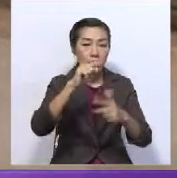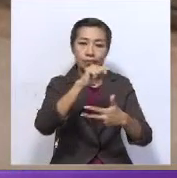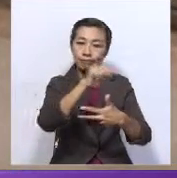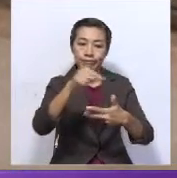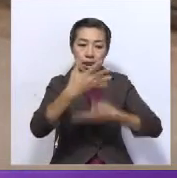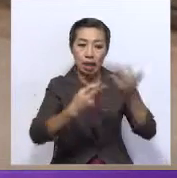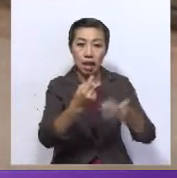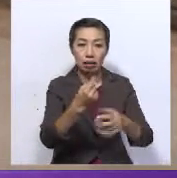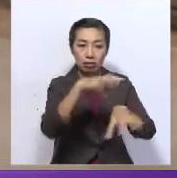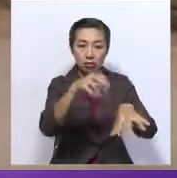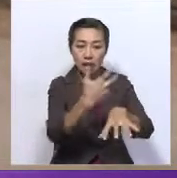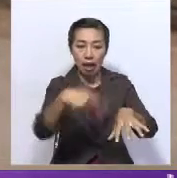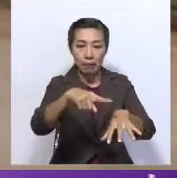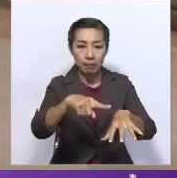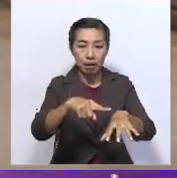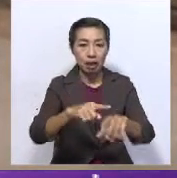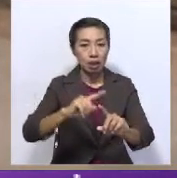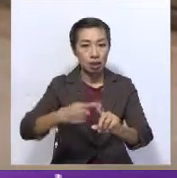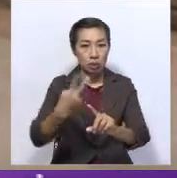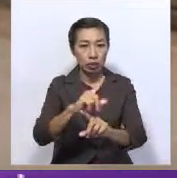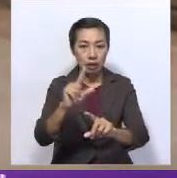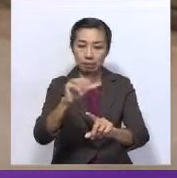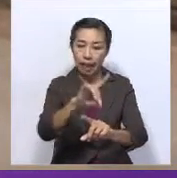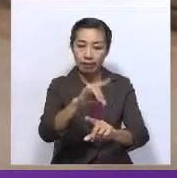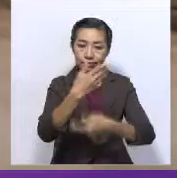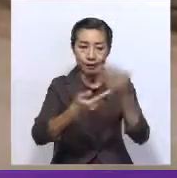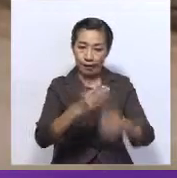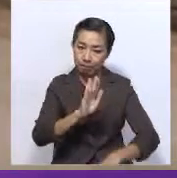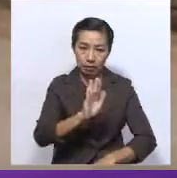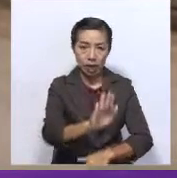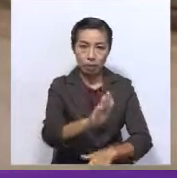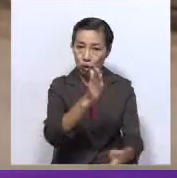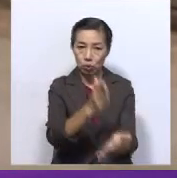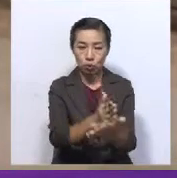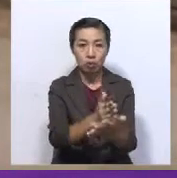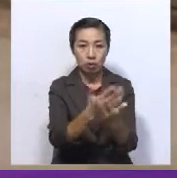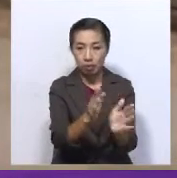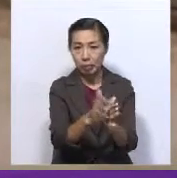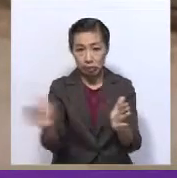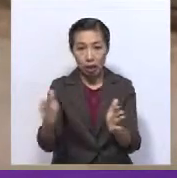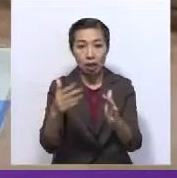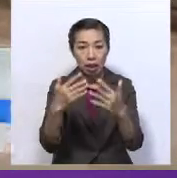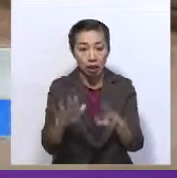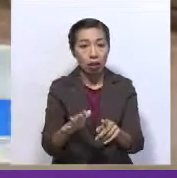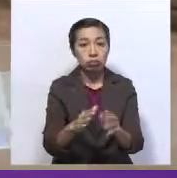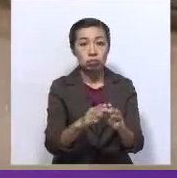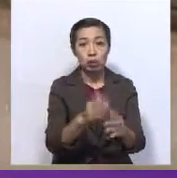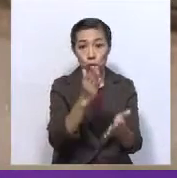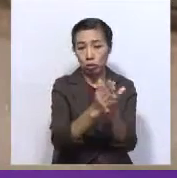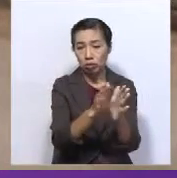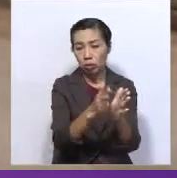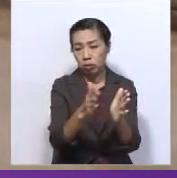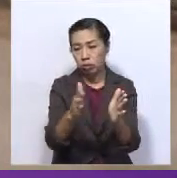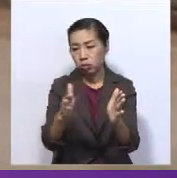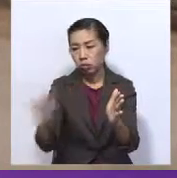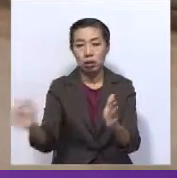ติภายในวันที่28ขายไม่ได้นะครับแล้วก็ยุติไปจนกว่าจ